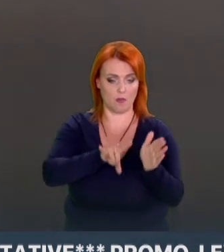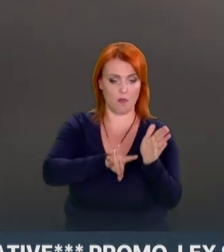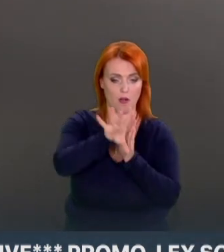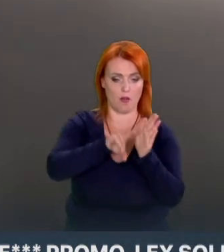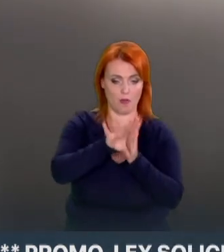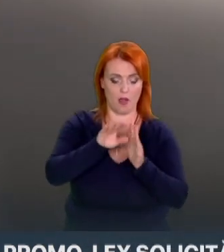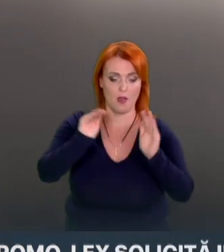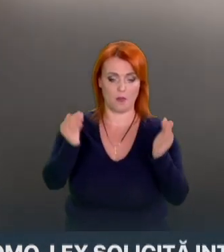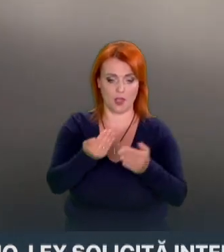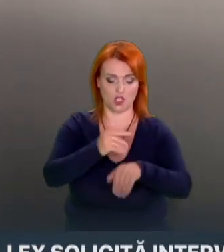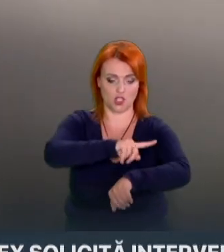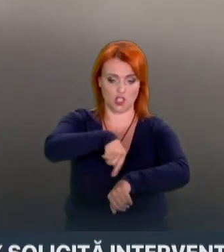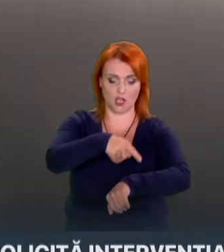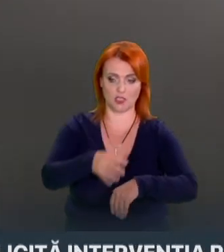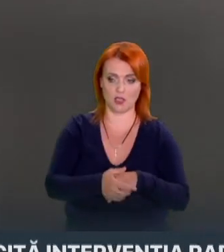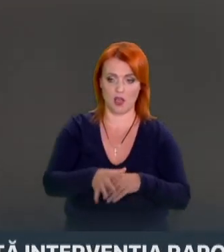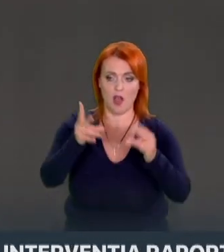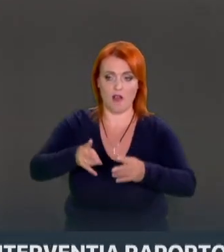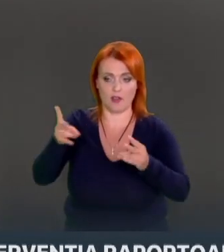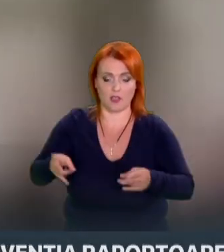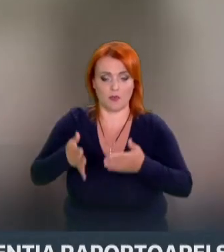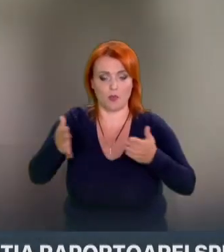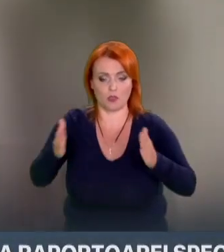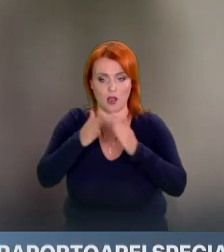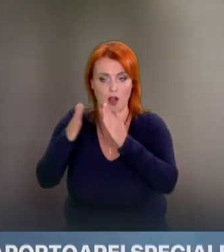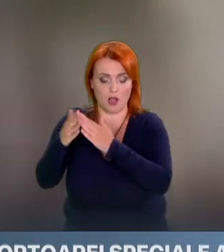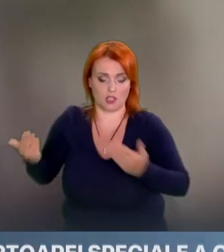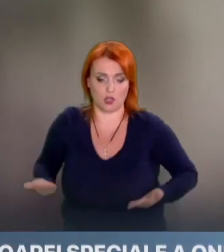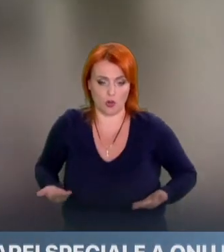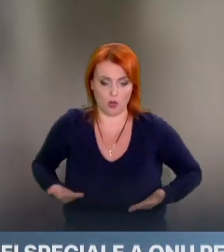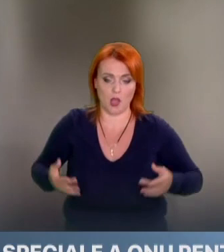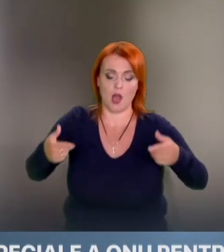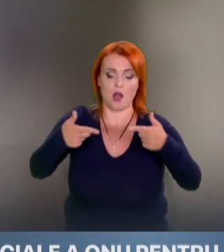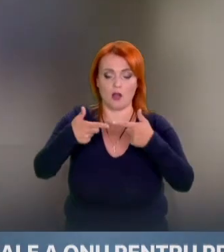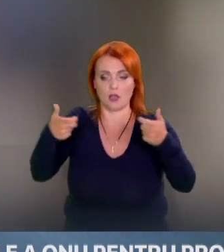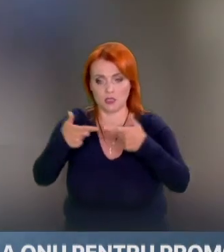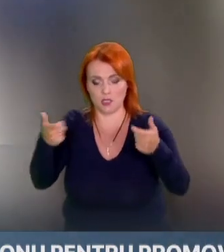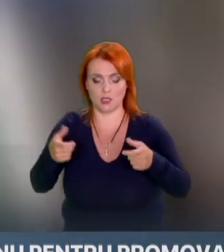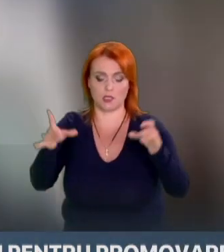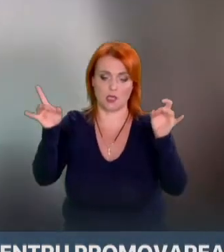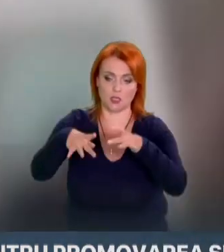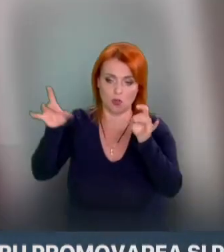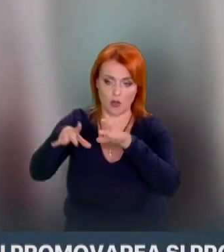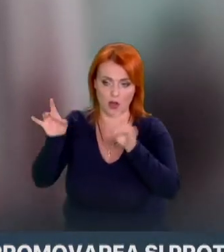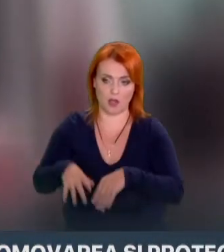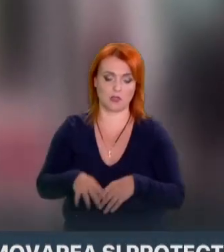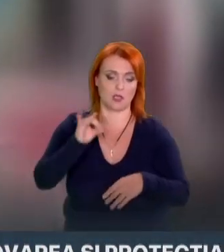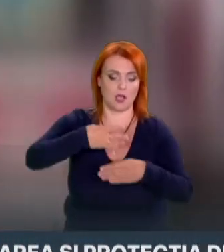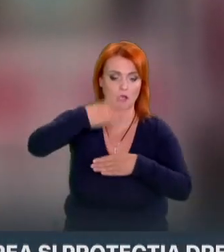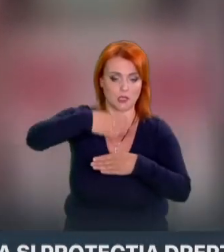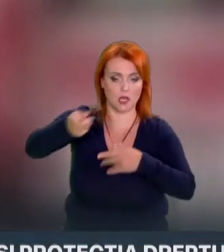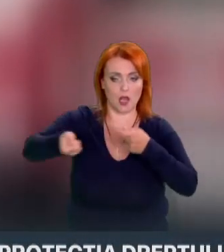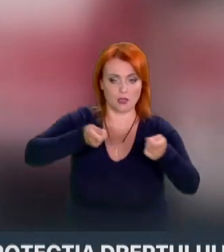puțin de 1 oră. Au fost avariate mai multe blocuri locative, un hotel, restaurante, magazine și clădiri administrative, a